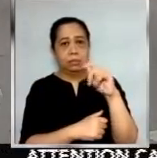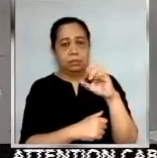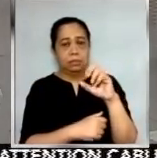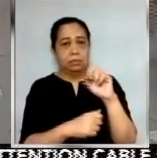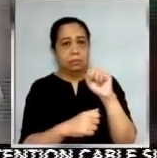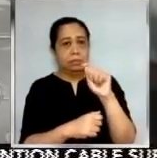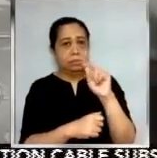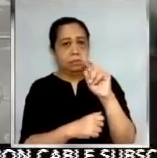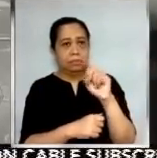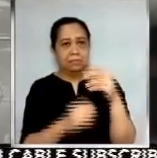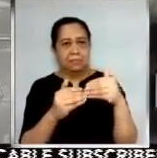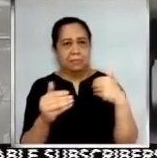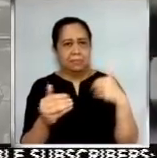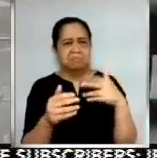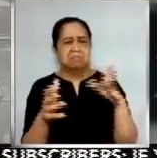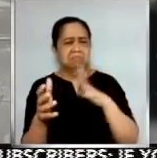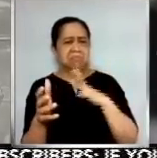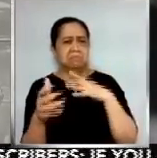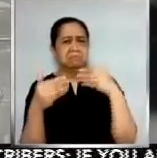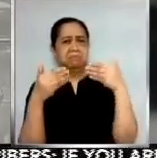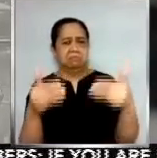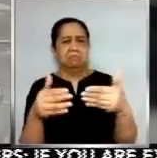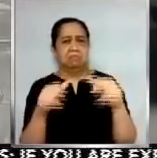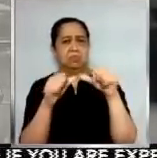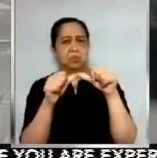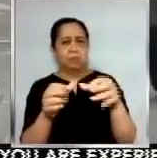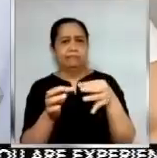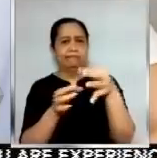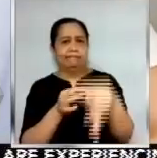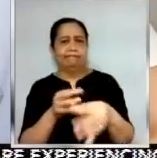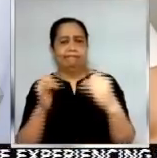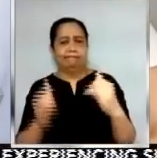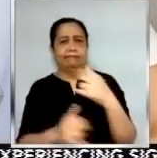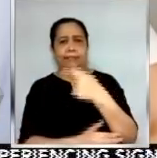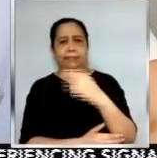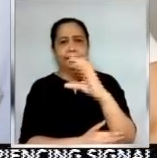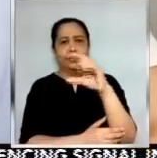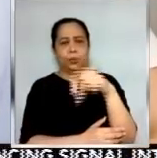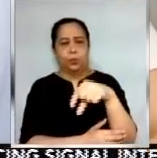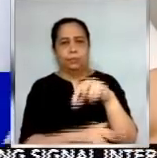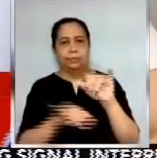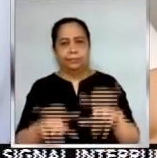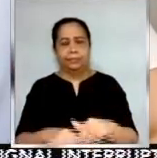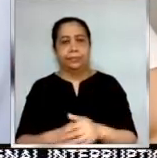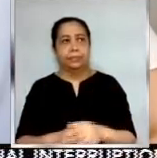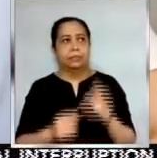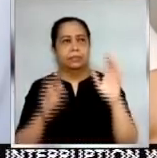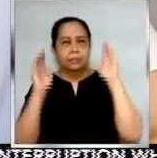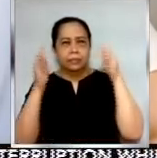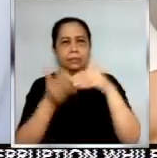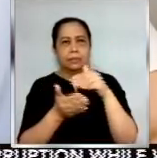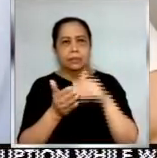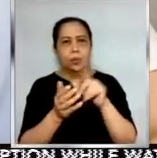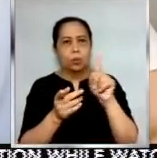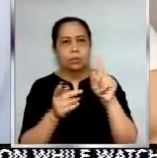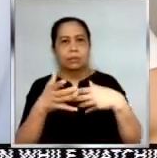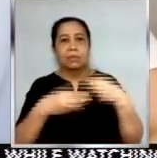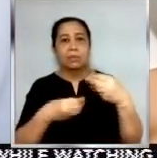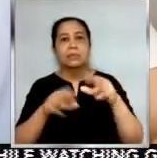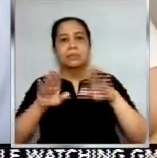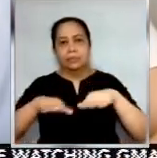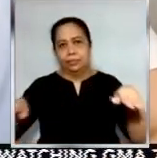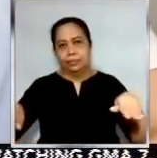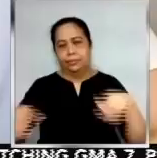pulong ay pabor na ang mga mayor sa pananatili sa GCQ. Mainly ang pinag-usapan is yung paglabas ng bata.